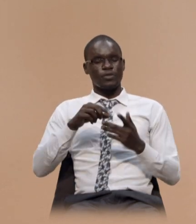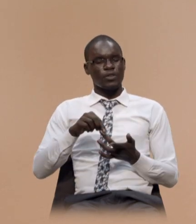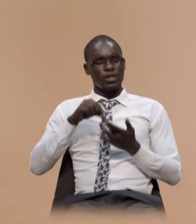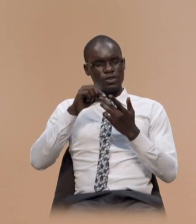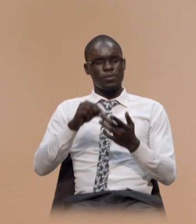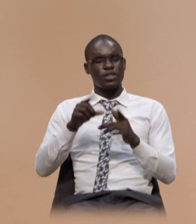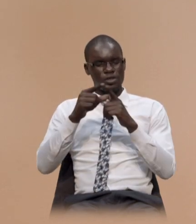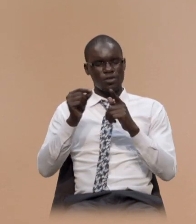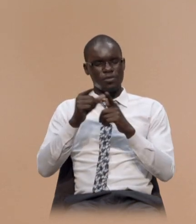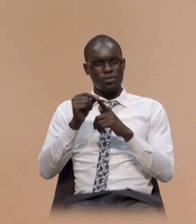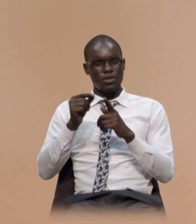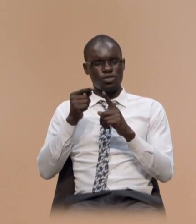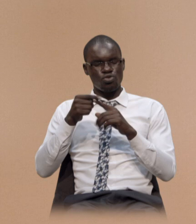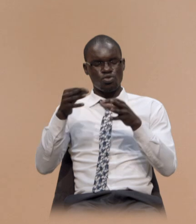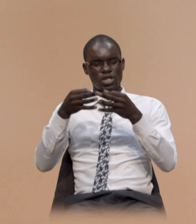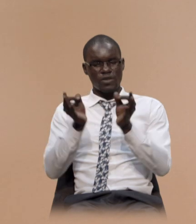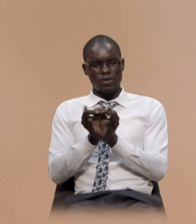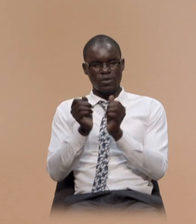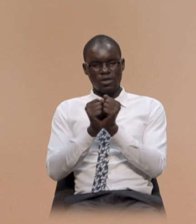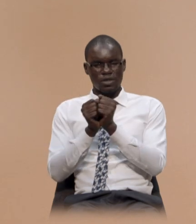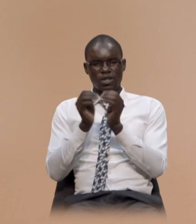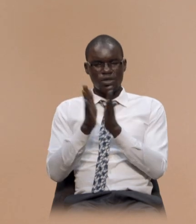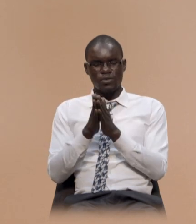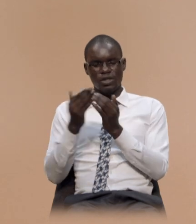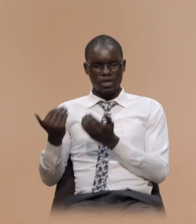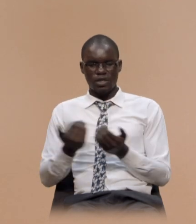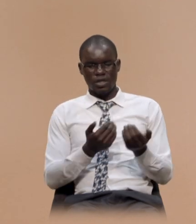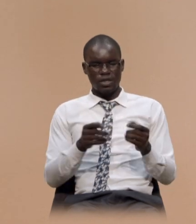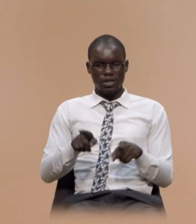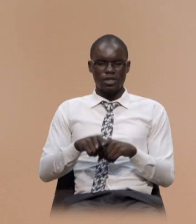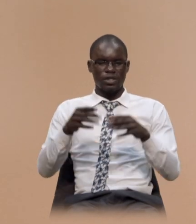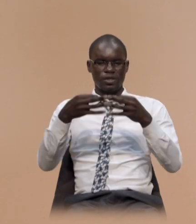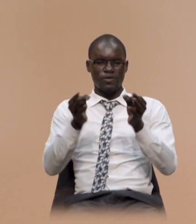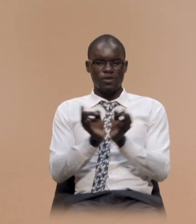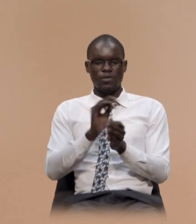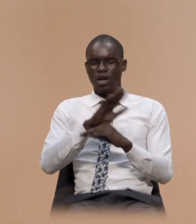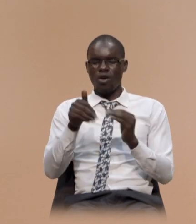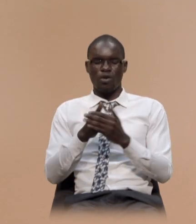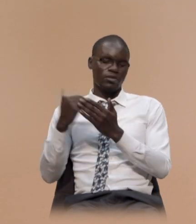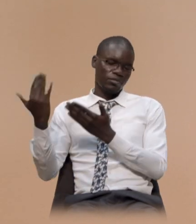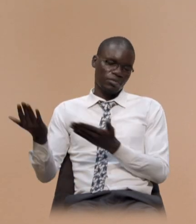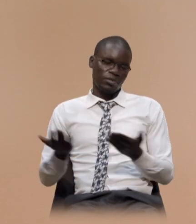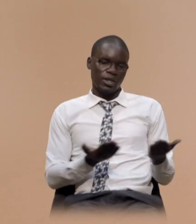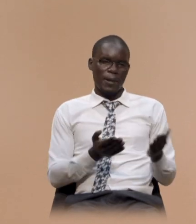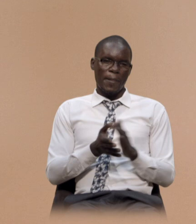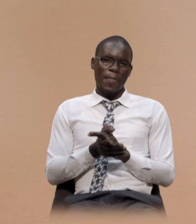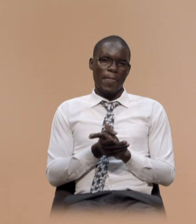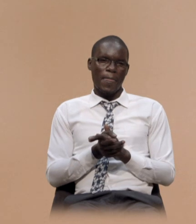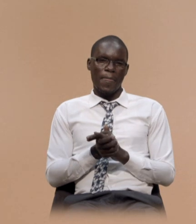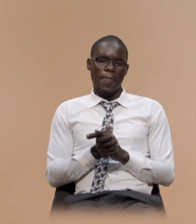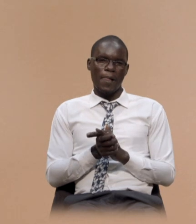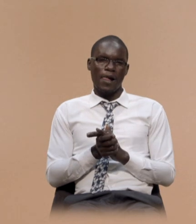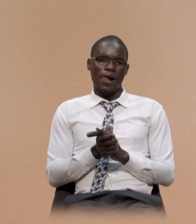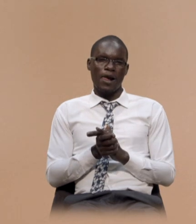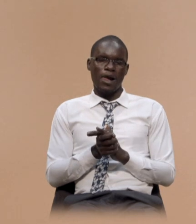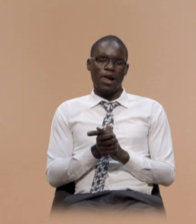tuko pale na wazazi wetu, tuko pale na watoto wetu na jamii kwa ujumla, na kukaribisha katika kipindi hiki cha